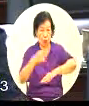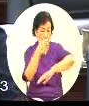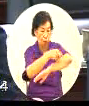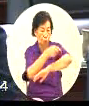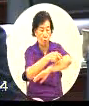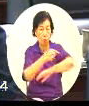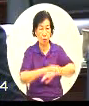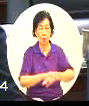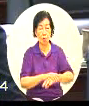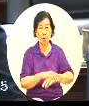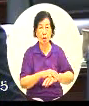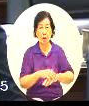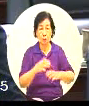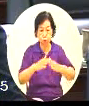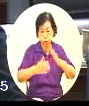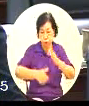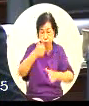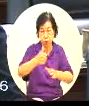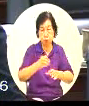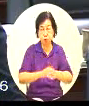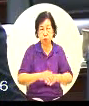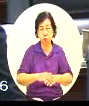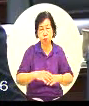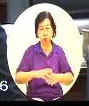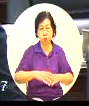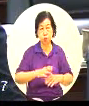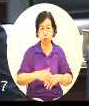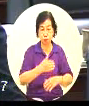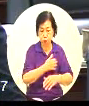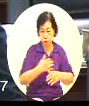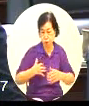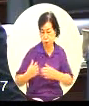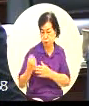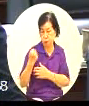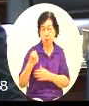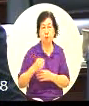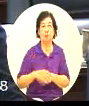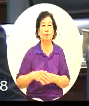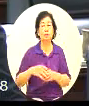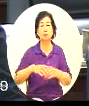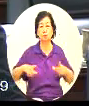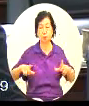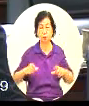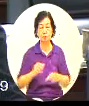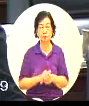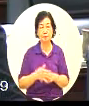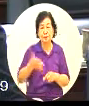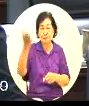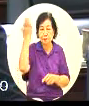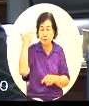我唔知市长晓魄力，晓能力。过去关的时